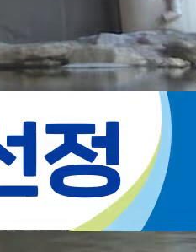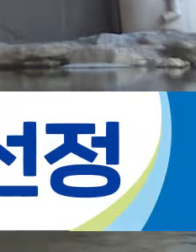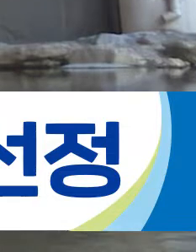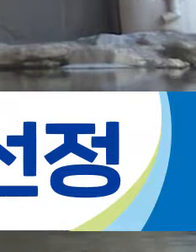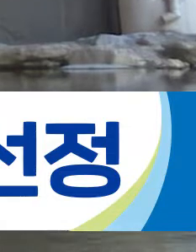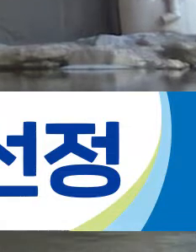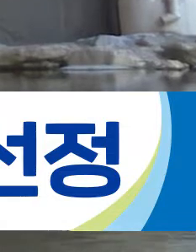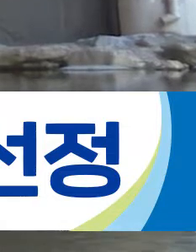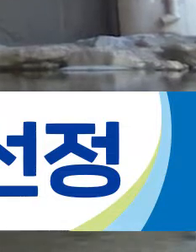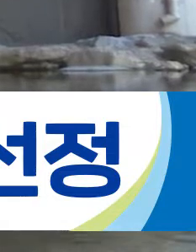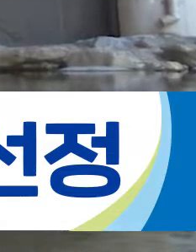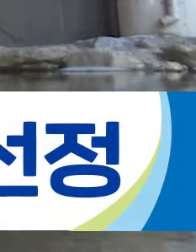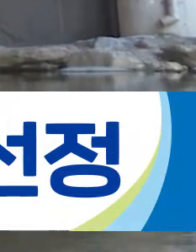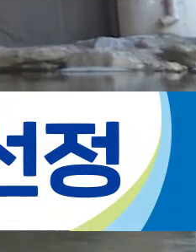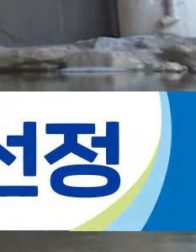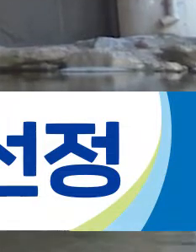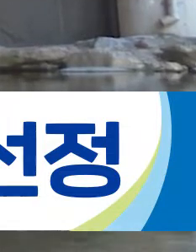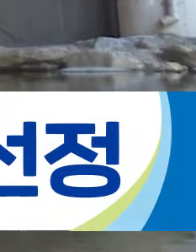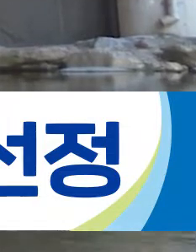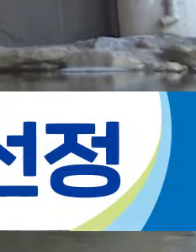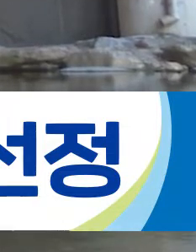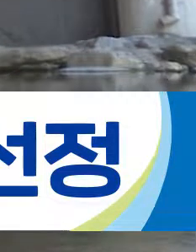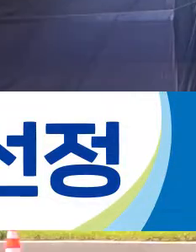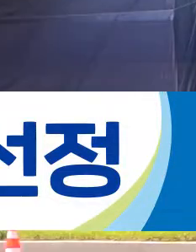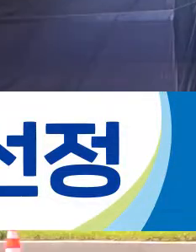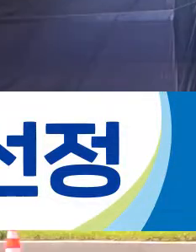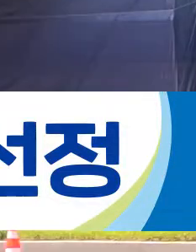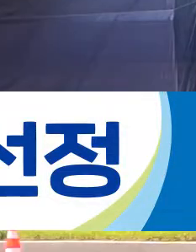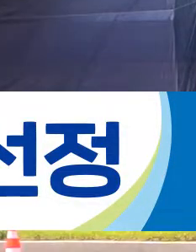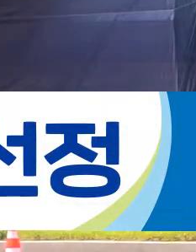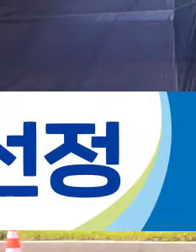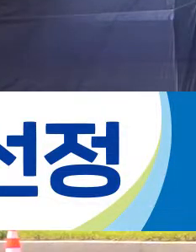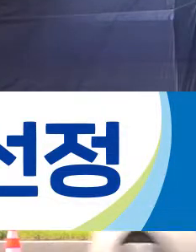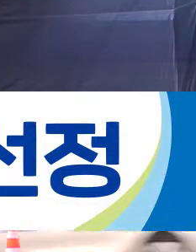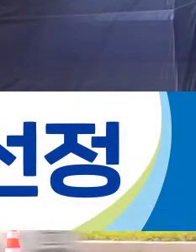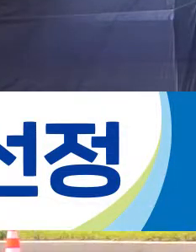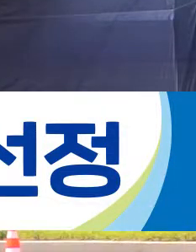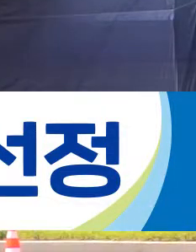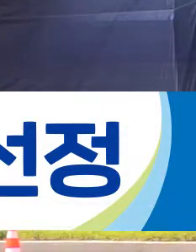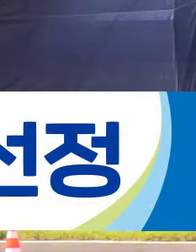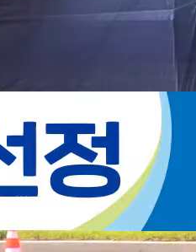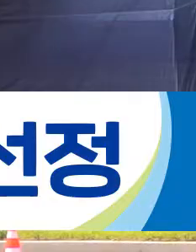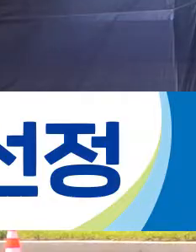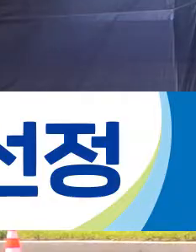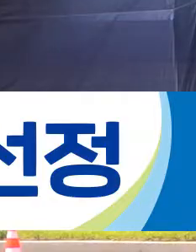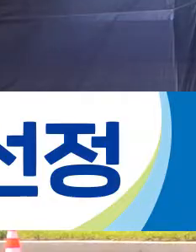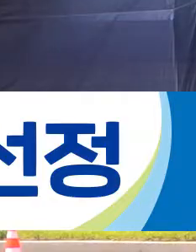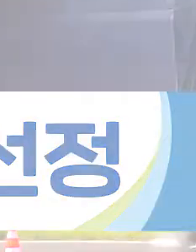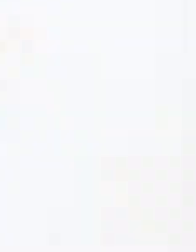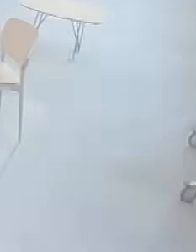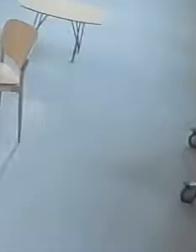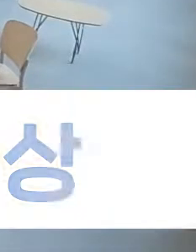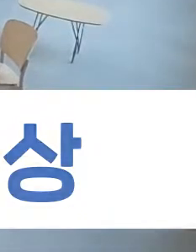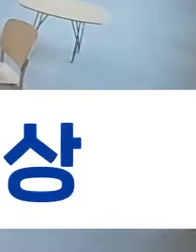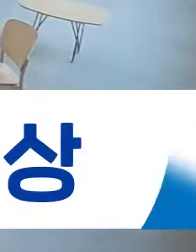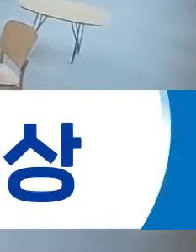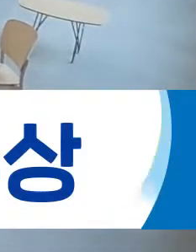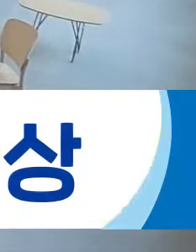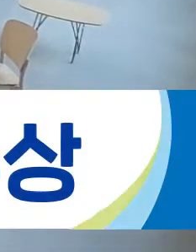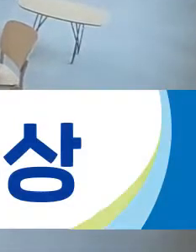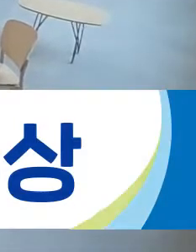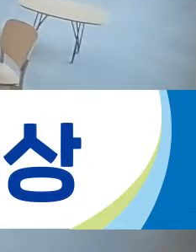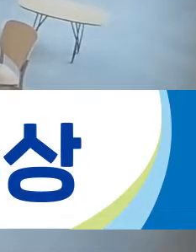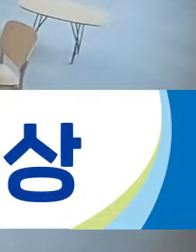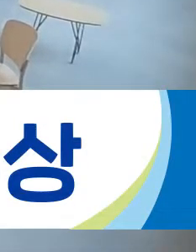우수기관으로 선정돼 취약 시설 보수 보강 귀 시비 보조금 2500만원을 확보했습니다 동대문구에